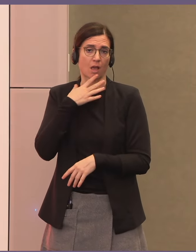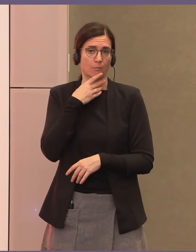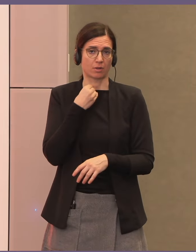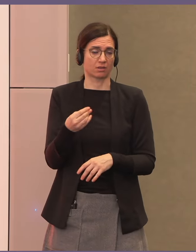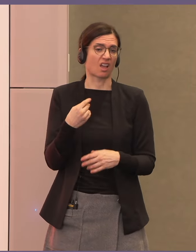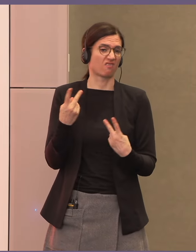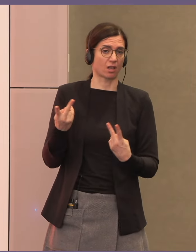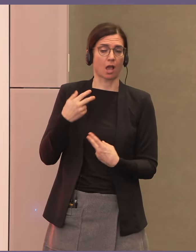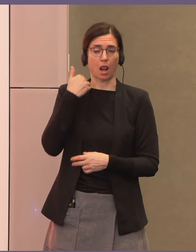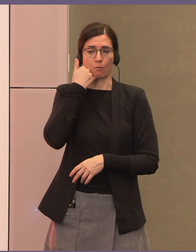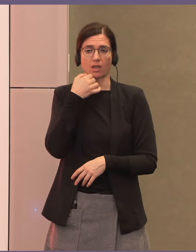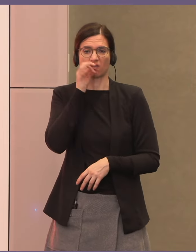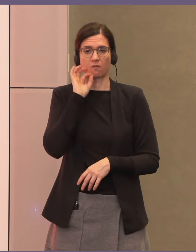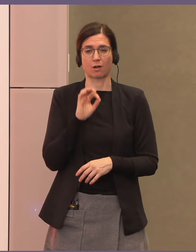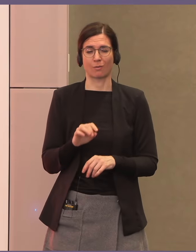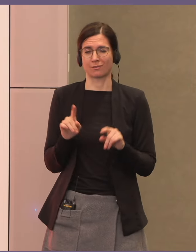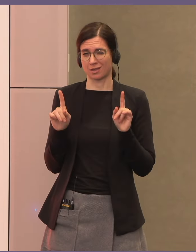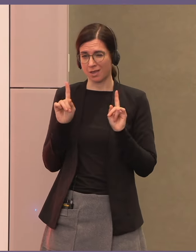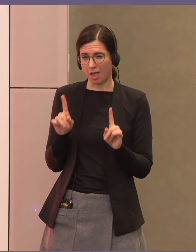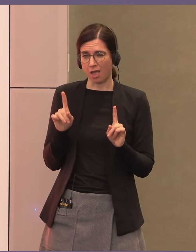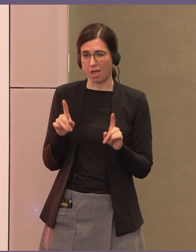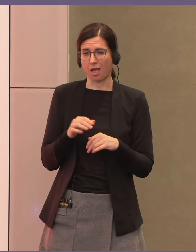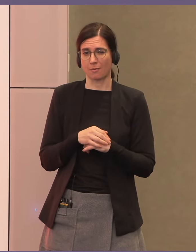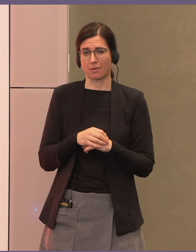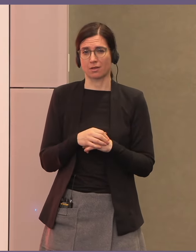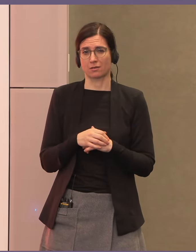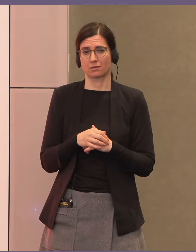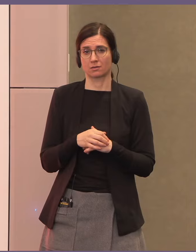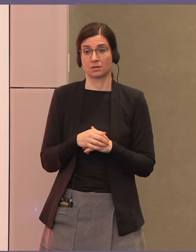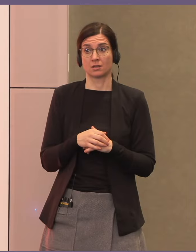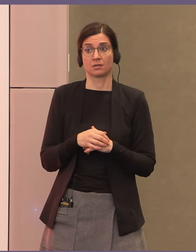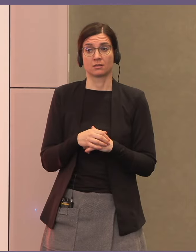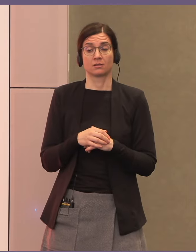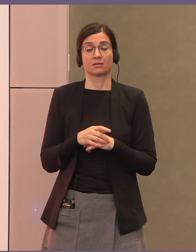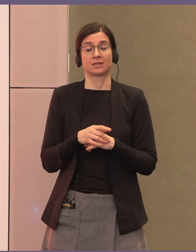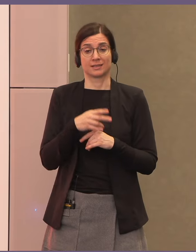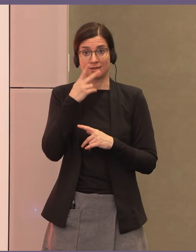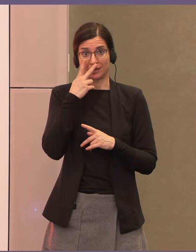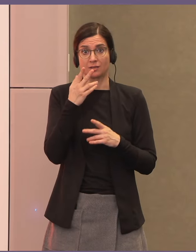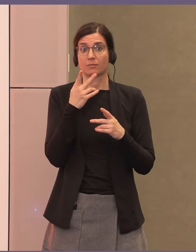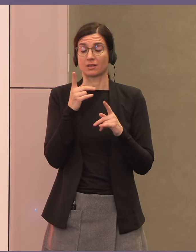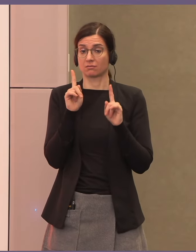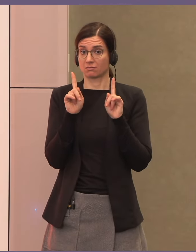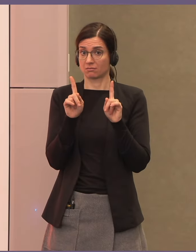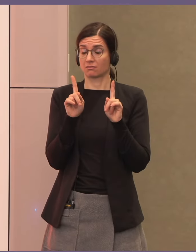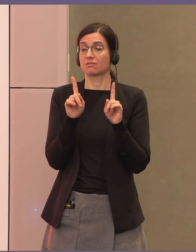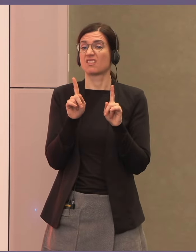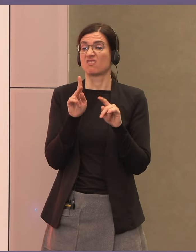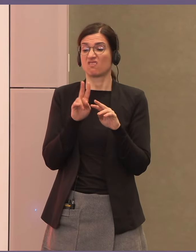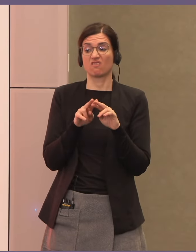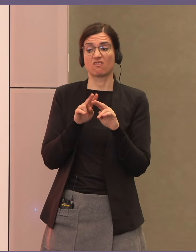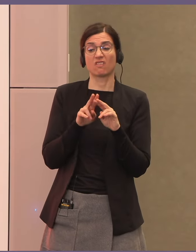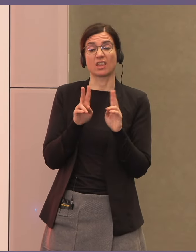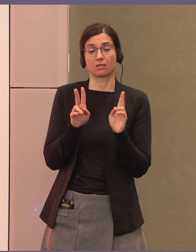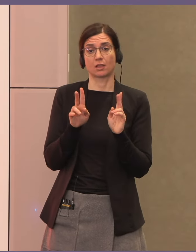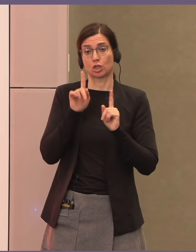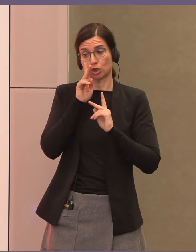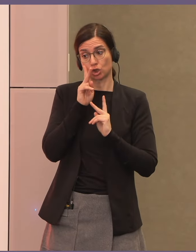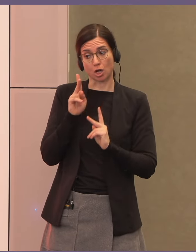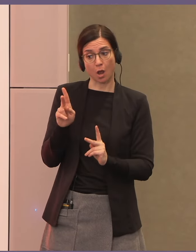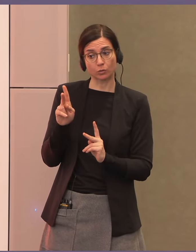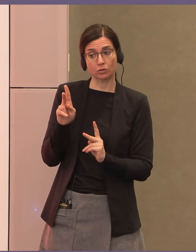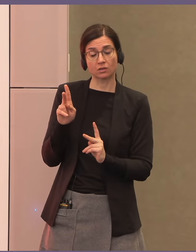Doch ein unverkennbar geschlechtsspezifisches Muster lässt sich dann festhalten oder feststellen,